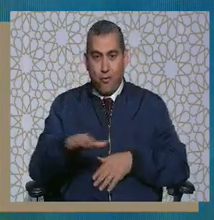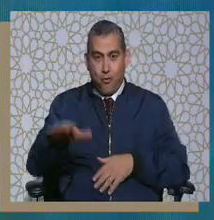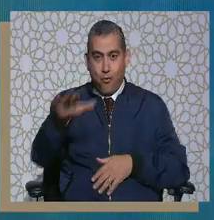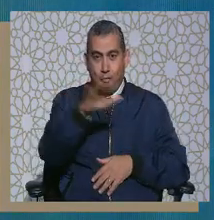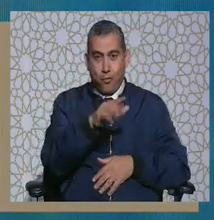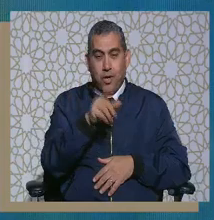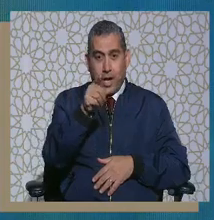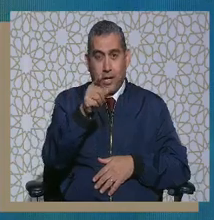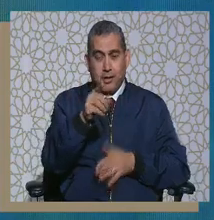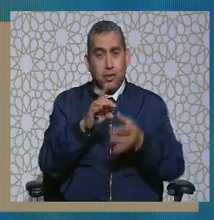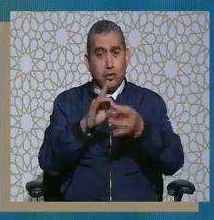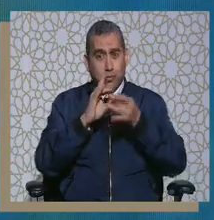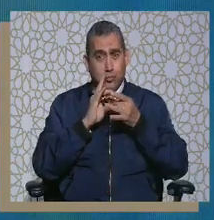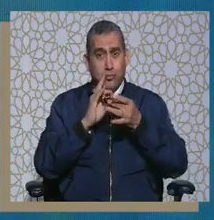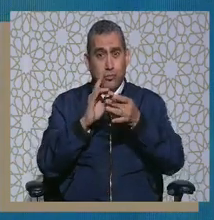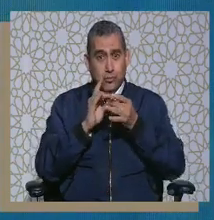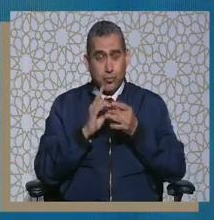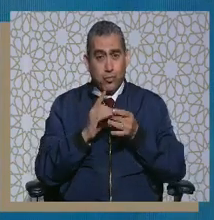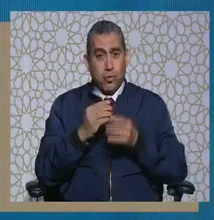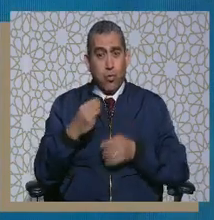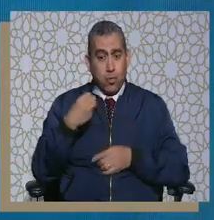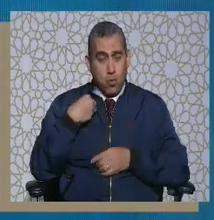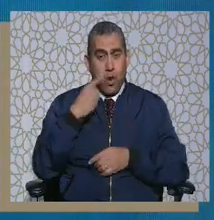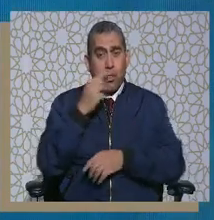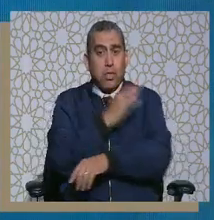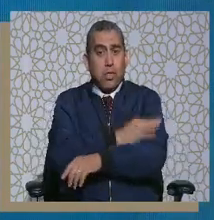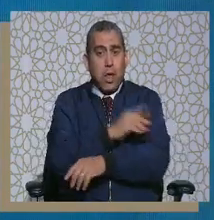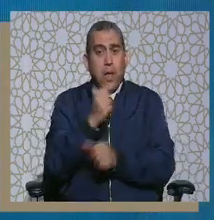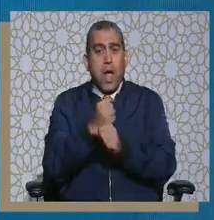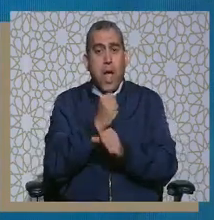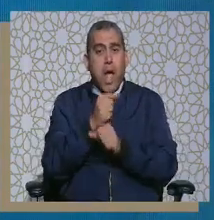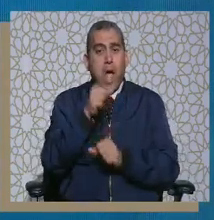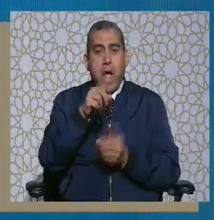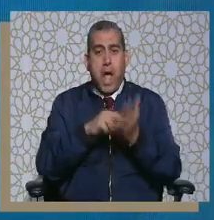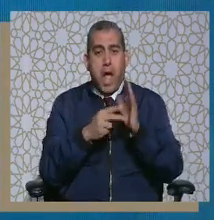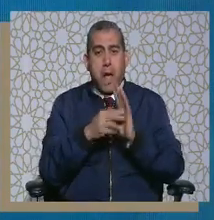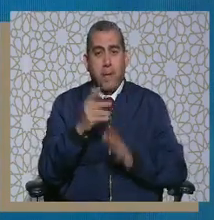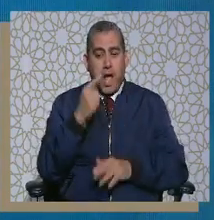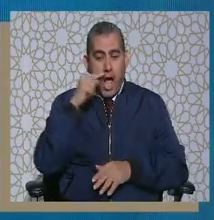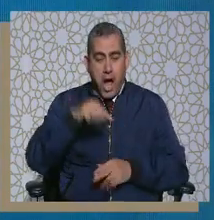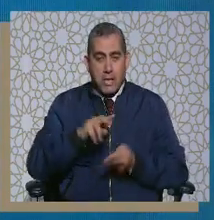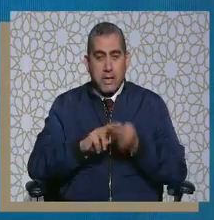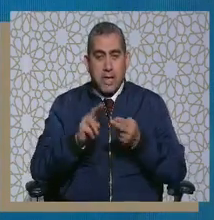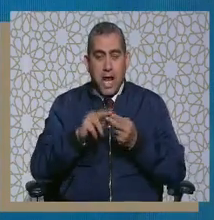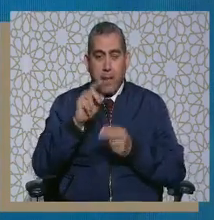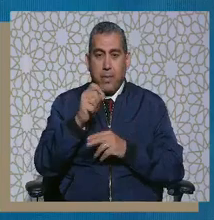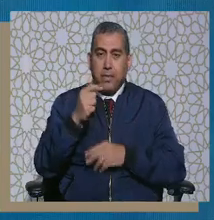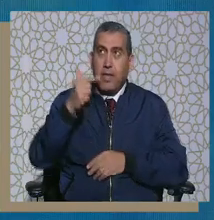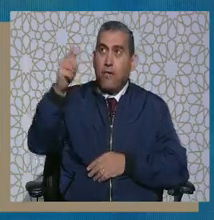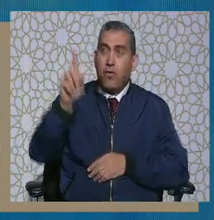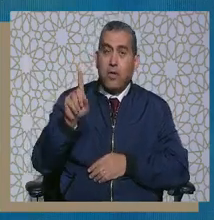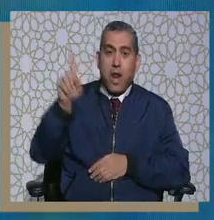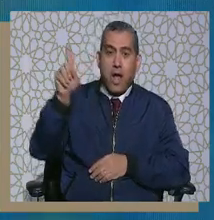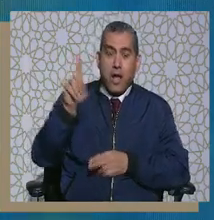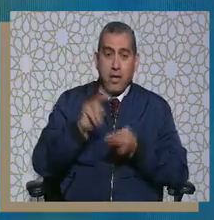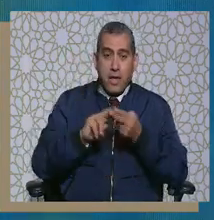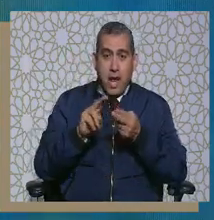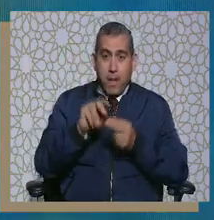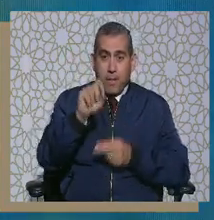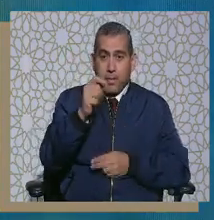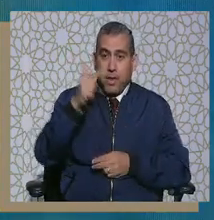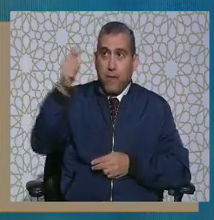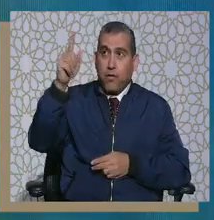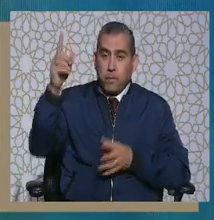كمان احكولنا عن تجربتكم وعملتم ايه عشان تعيشوا بسلامه تفويض سلامه التفويض ده لو